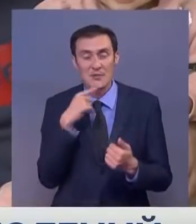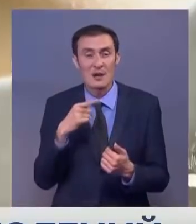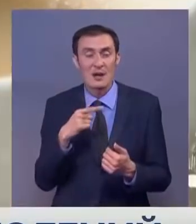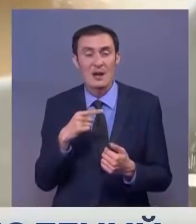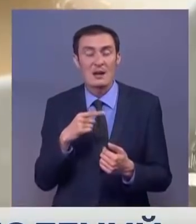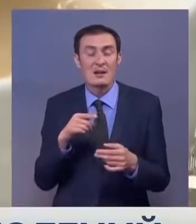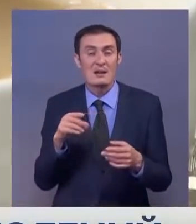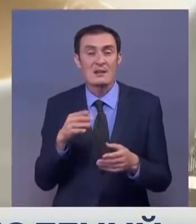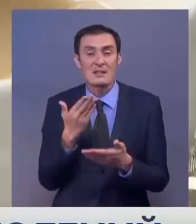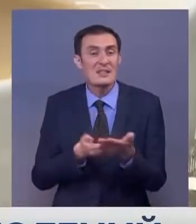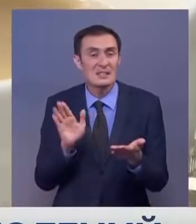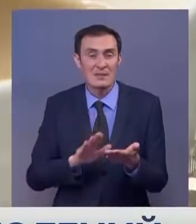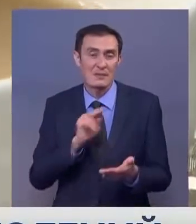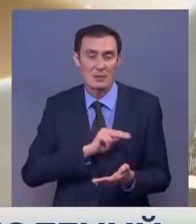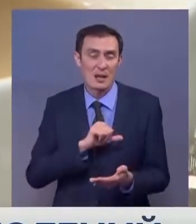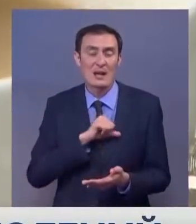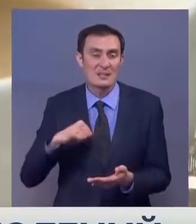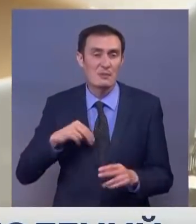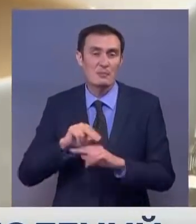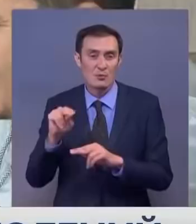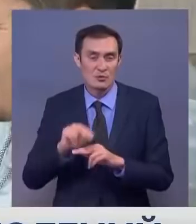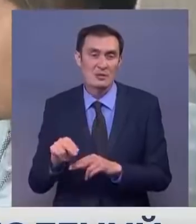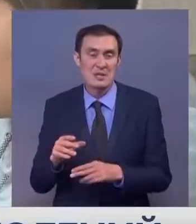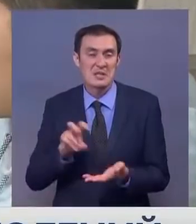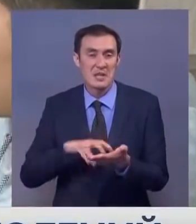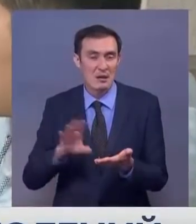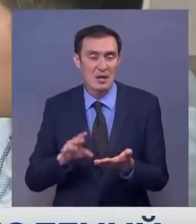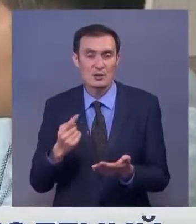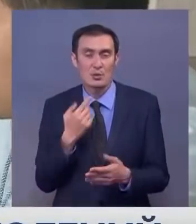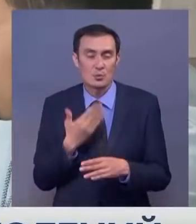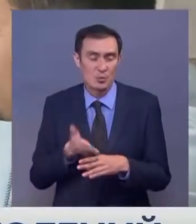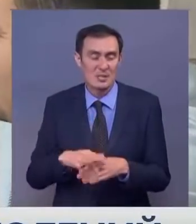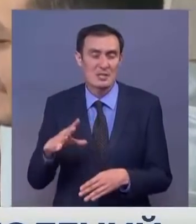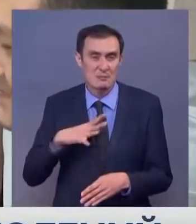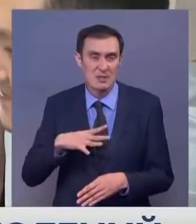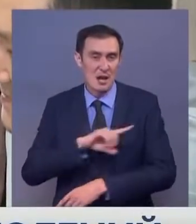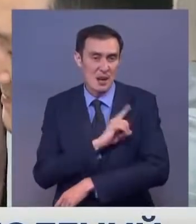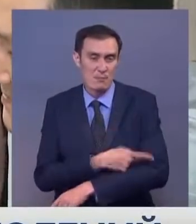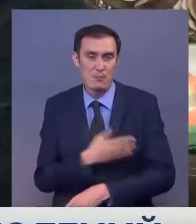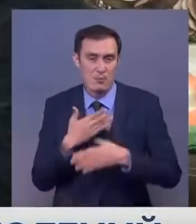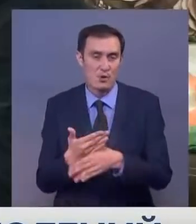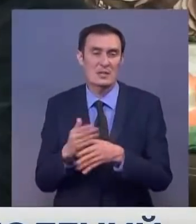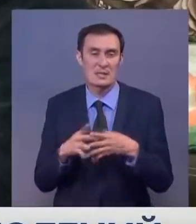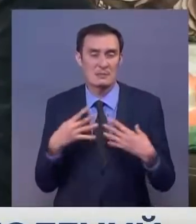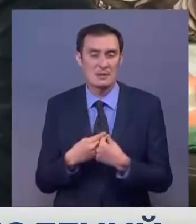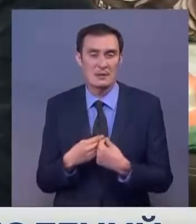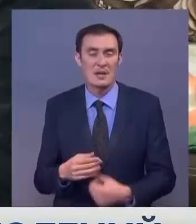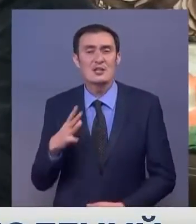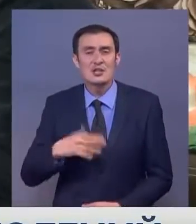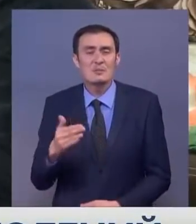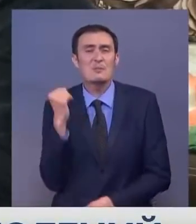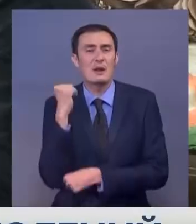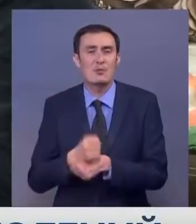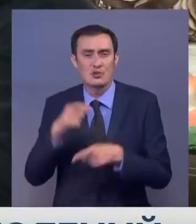отговаривал идти по своему пути, но сам и приучил их по-мужски не бояться трудностей и быть надежной опорой семье. Зачем тебе шахта?